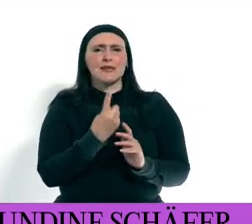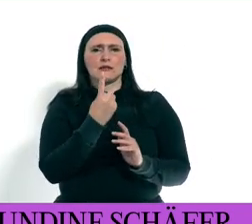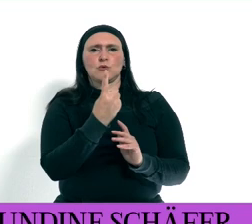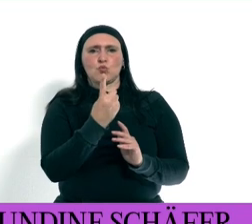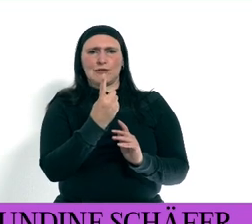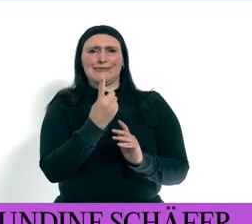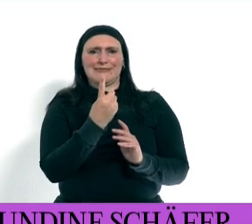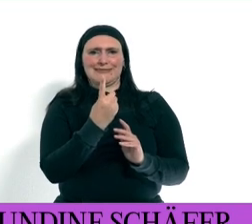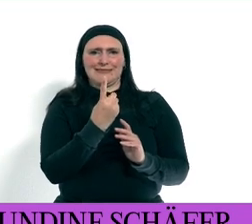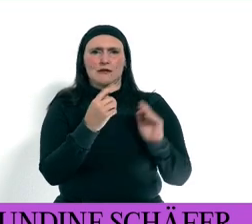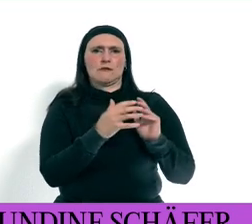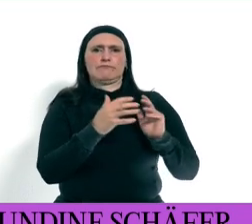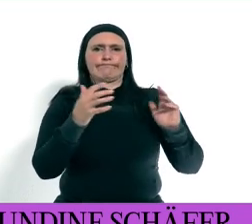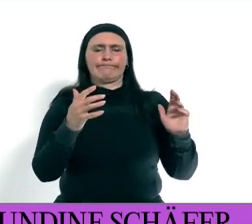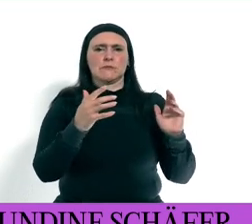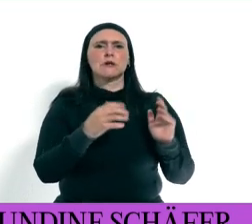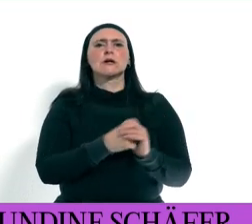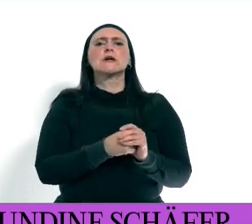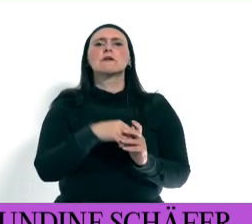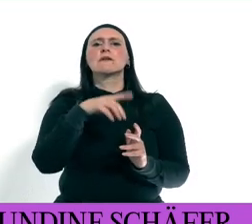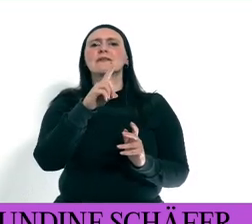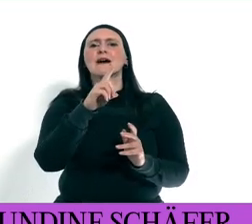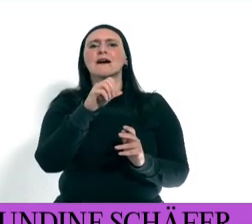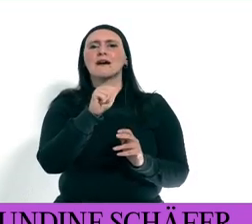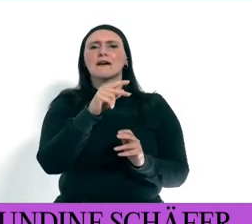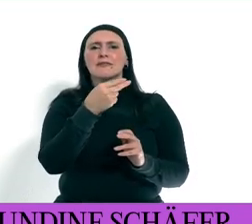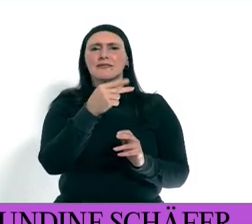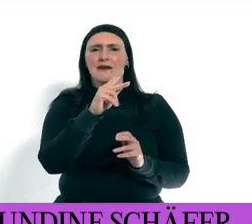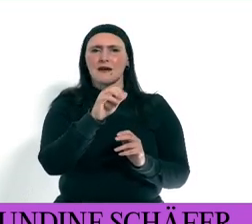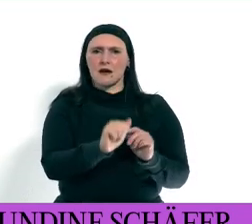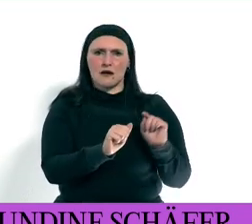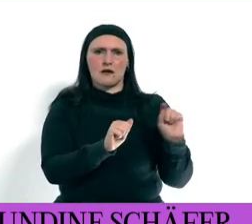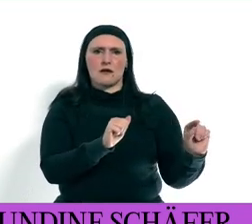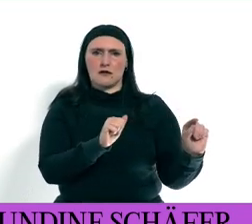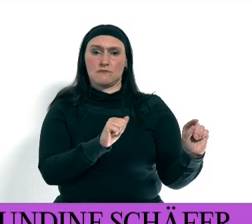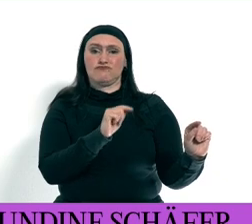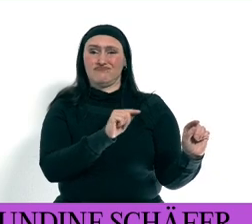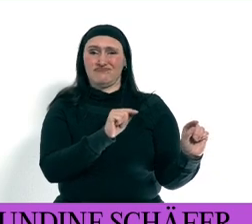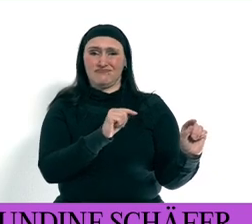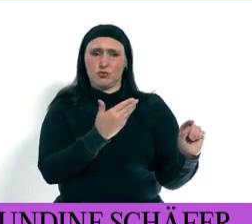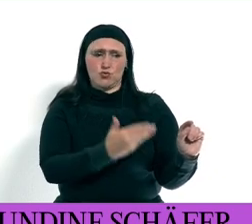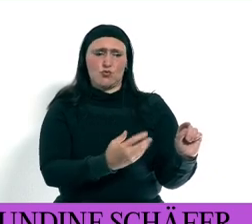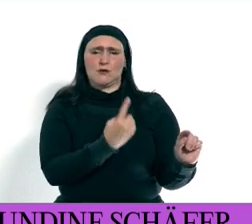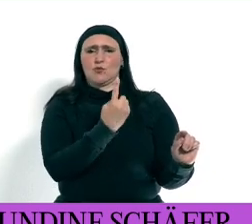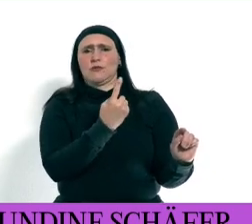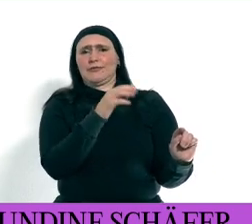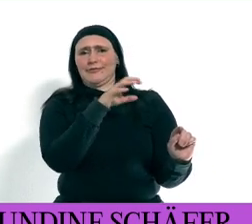Wir haben uns dann sozusagen als Ausgründung einer der